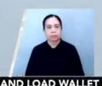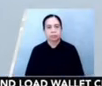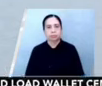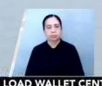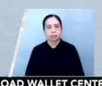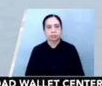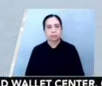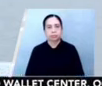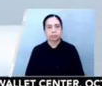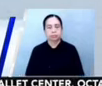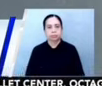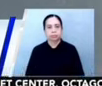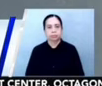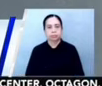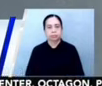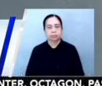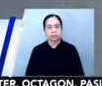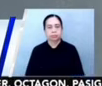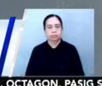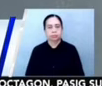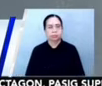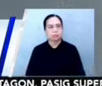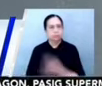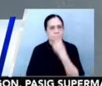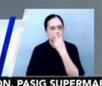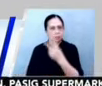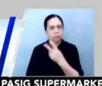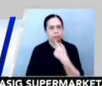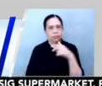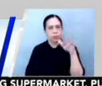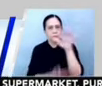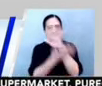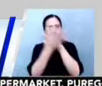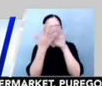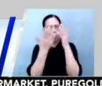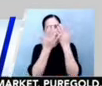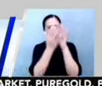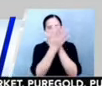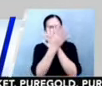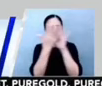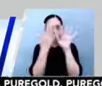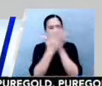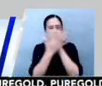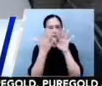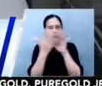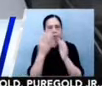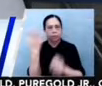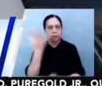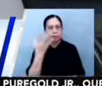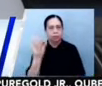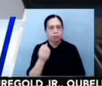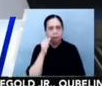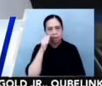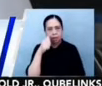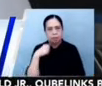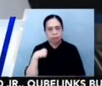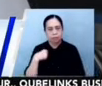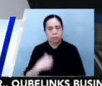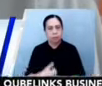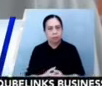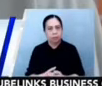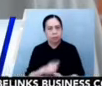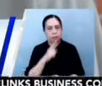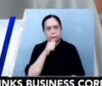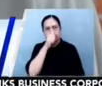smog kitang-kita ang pagbalot ng volcanic smog o vag sa kalakhang Batangas kahapon bagay na tiniis ng mga